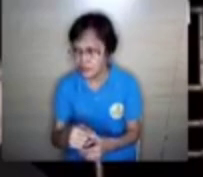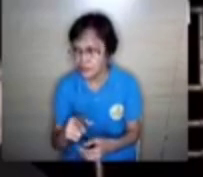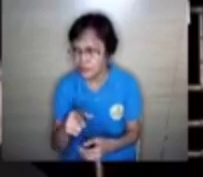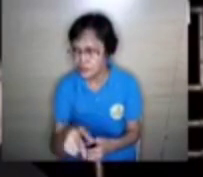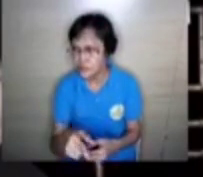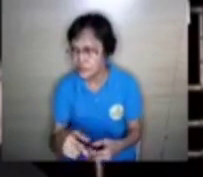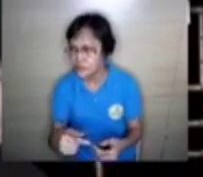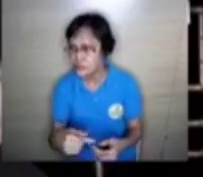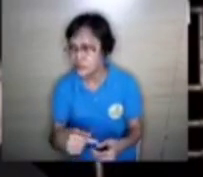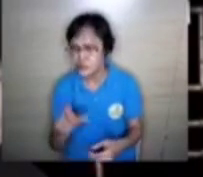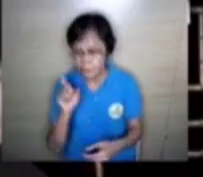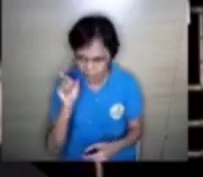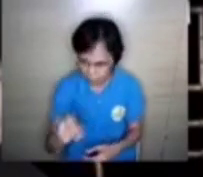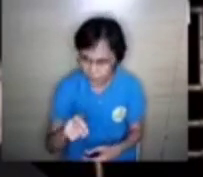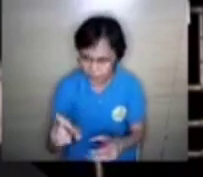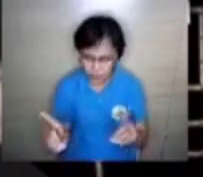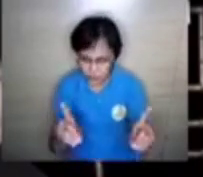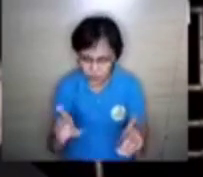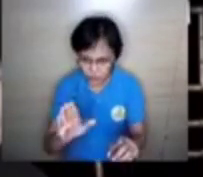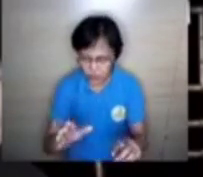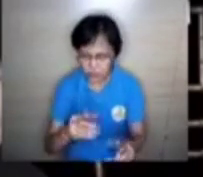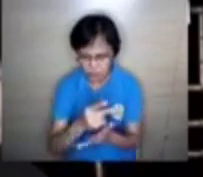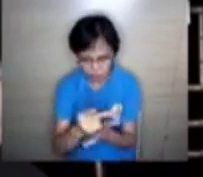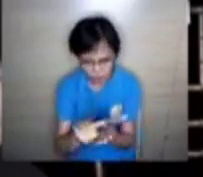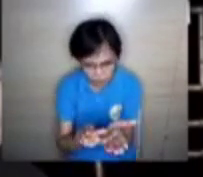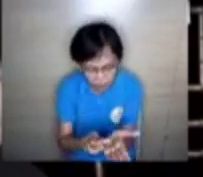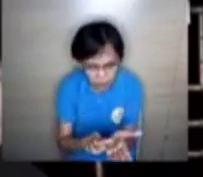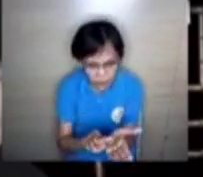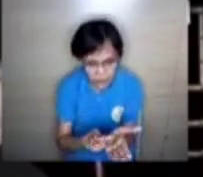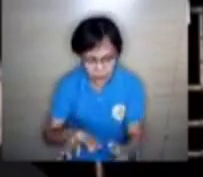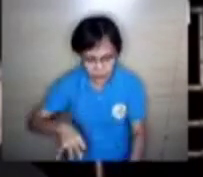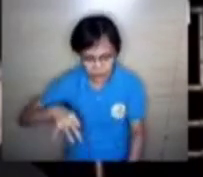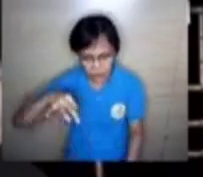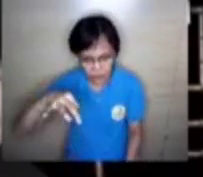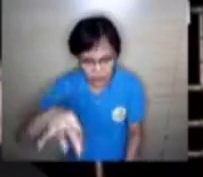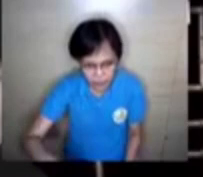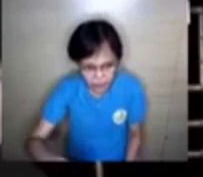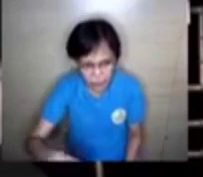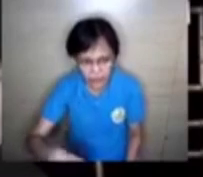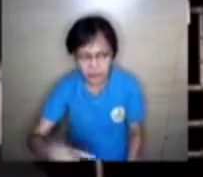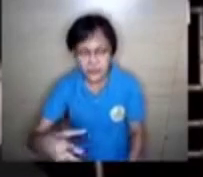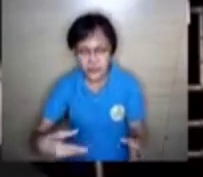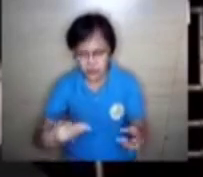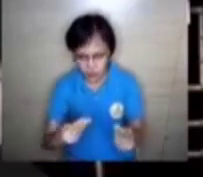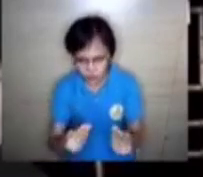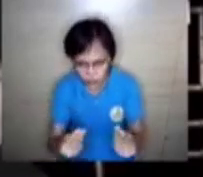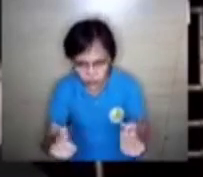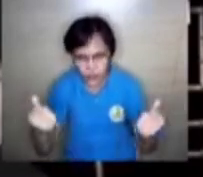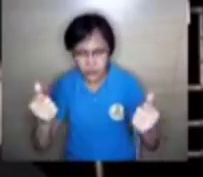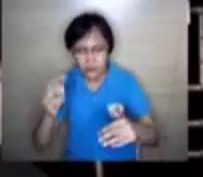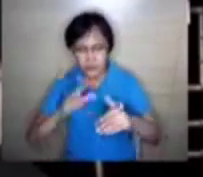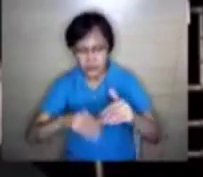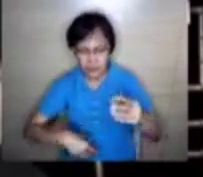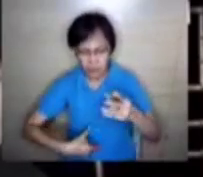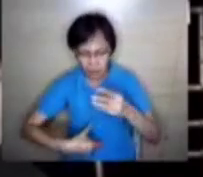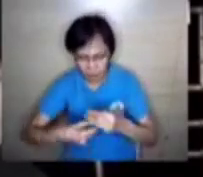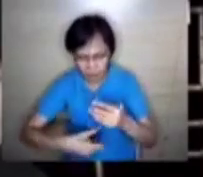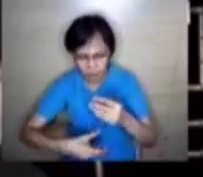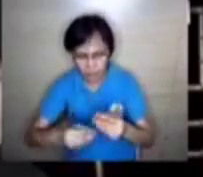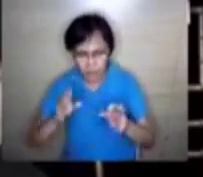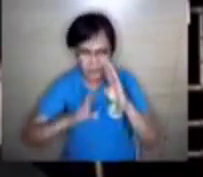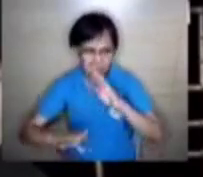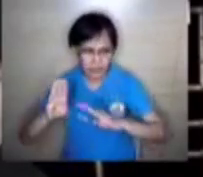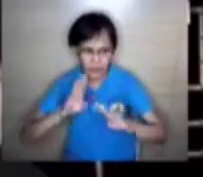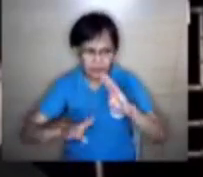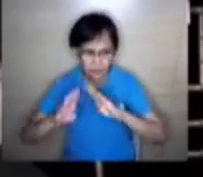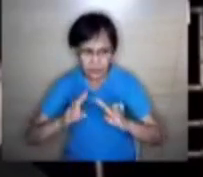Will I do my part to make these changes come sooner rather than later in our city and in